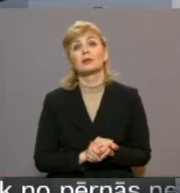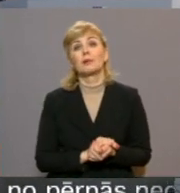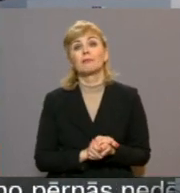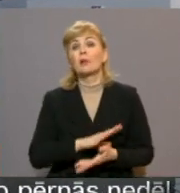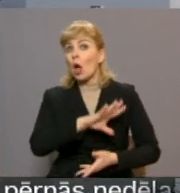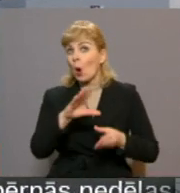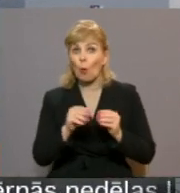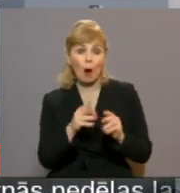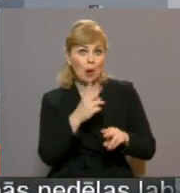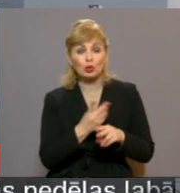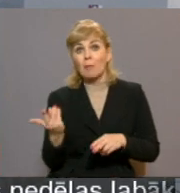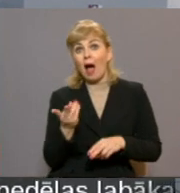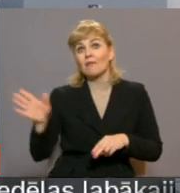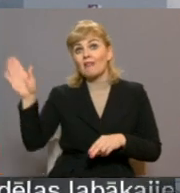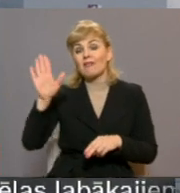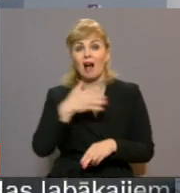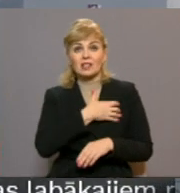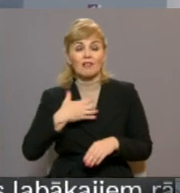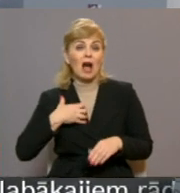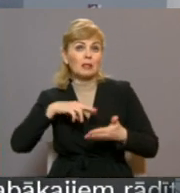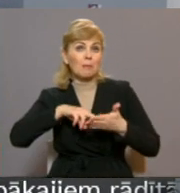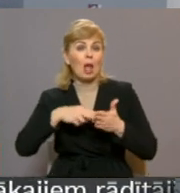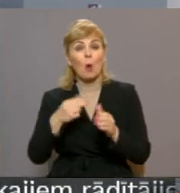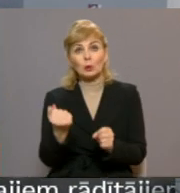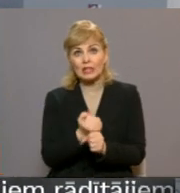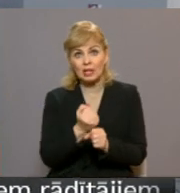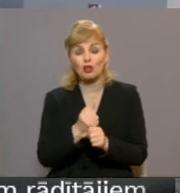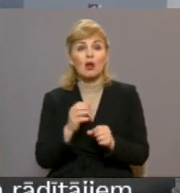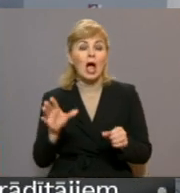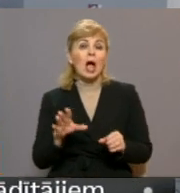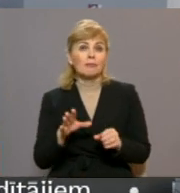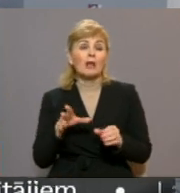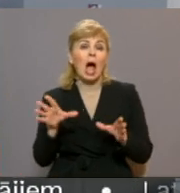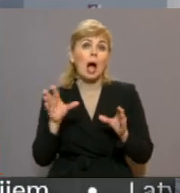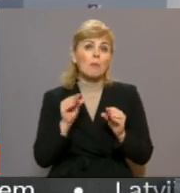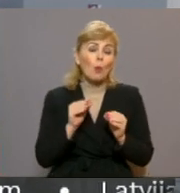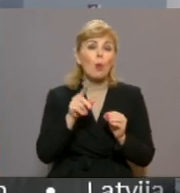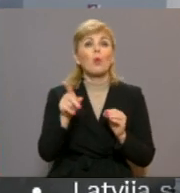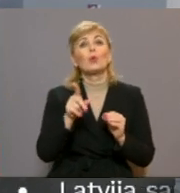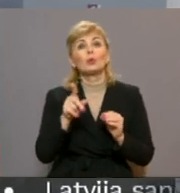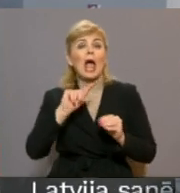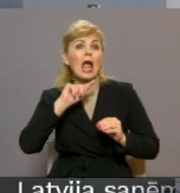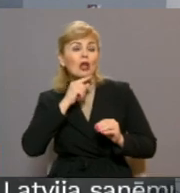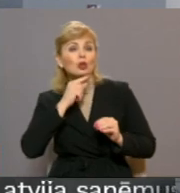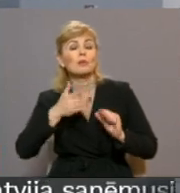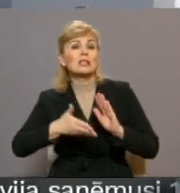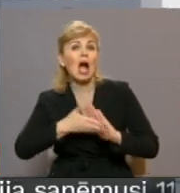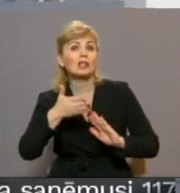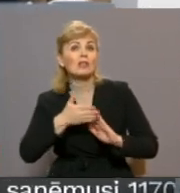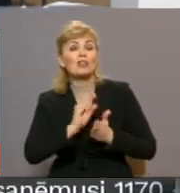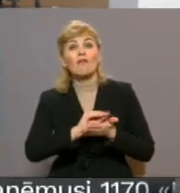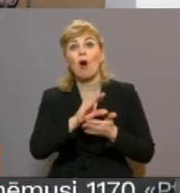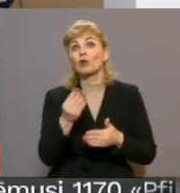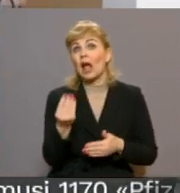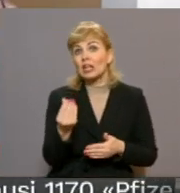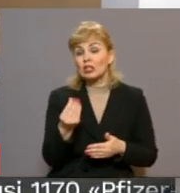Tikmēr kopējs uzdevums abu valstu valdībām būs plānu izstrādāšana, lai apgūtu Eiropas ekonomikas atvesaļošanas fonda līdzekļus.